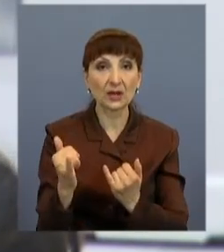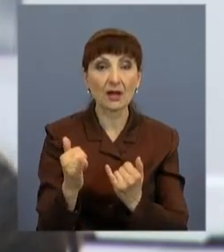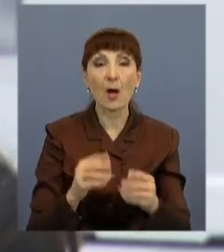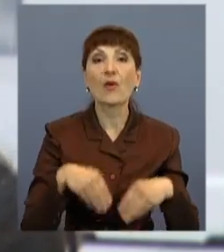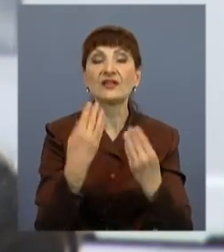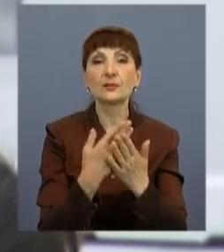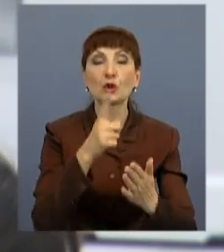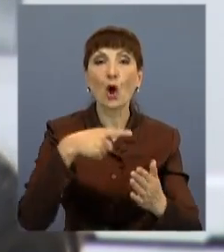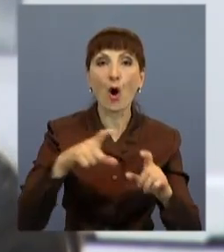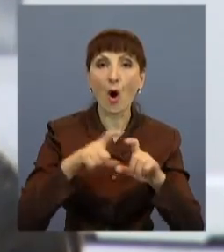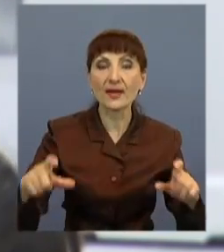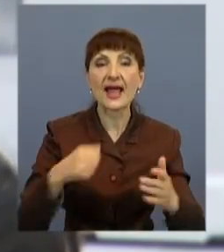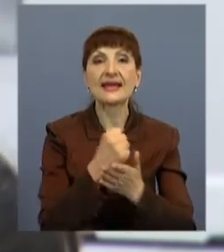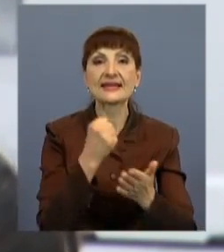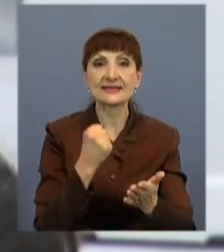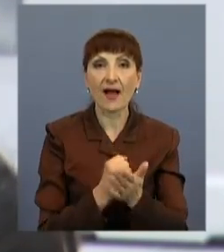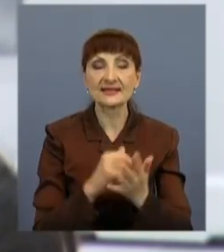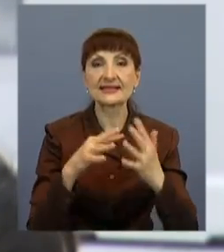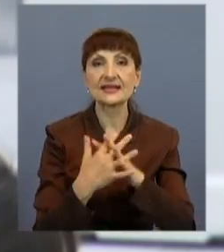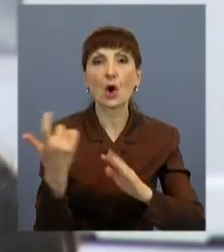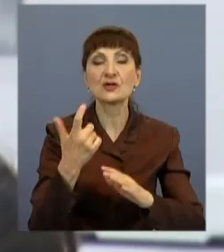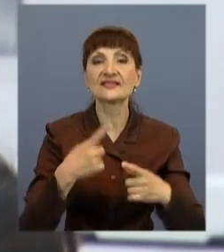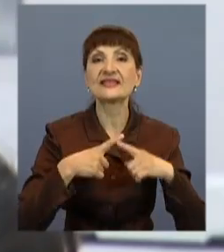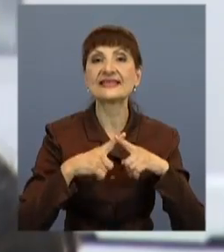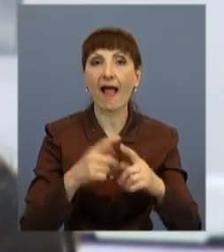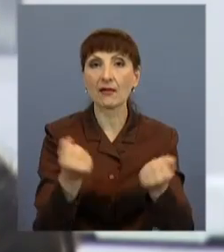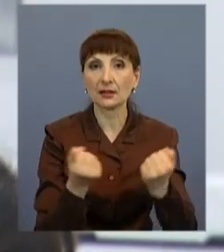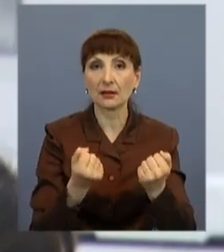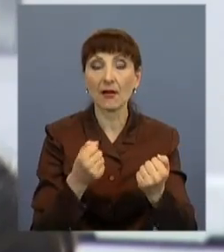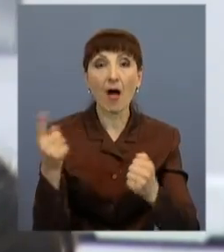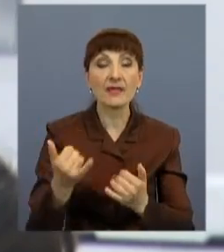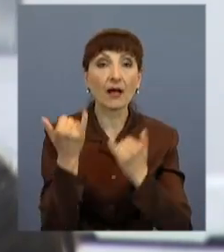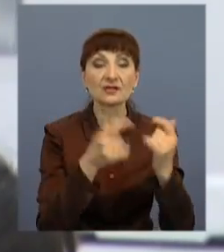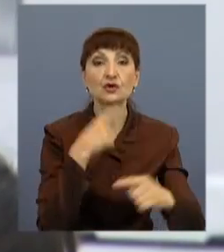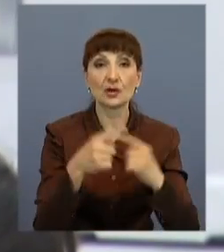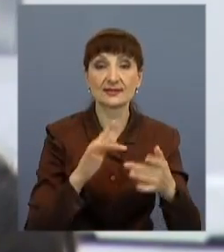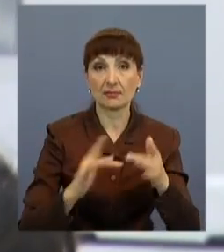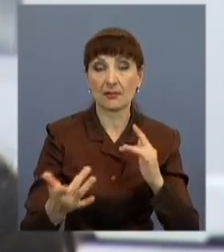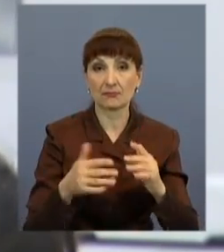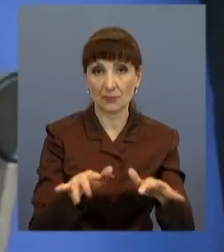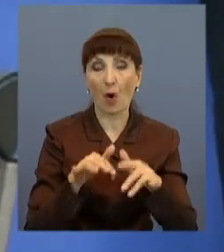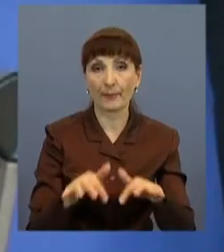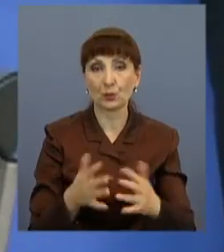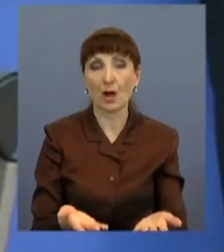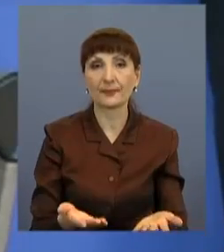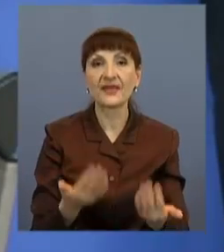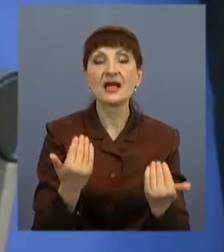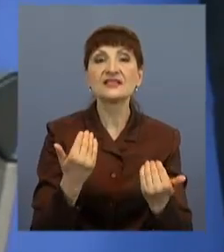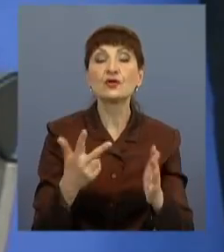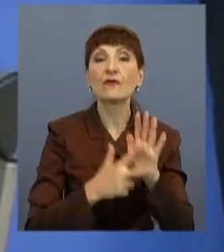выдаче номерных знаков, по регистрации, допустим, сельскохозяйственной техники, они оказывают через электронный формат и через услугодателя. На